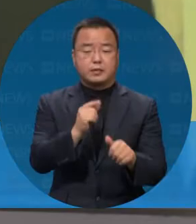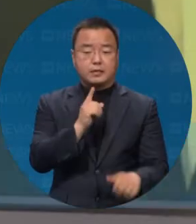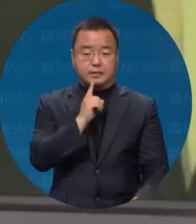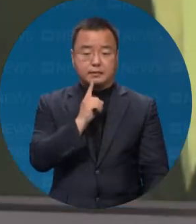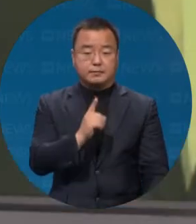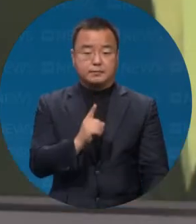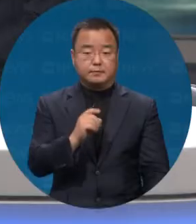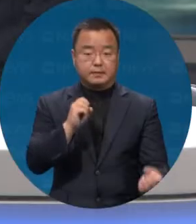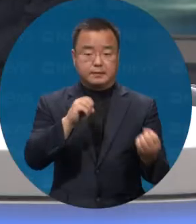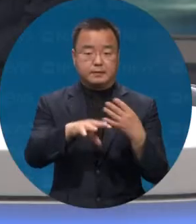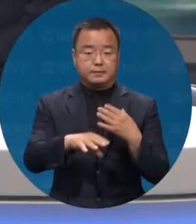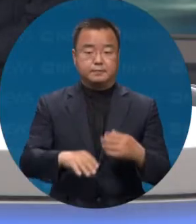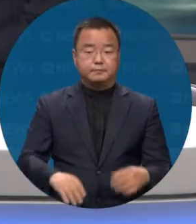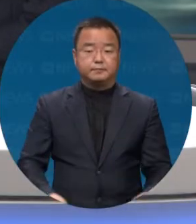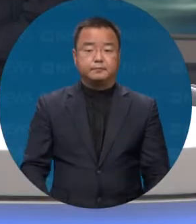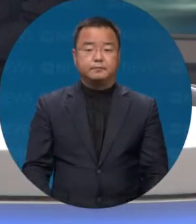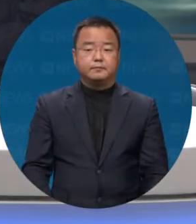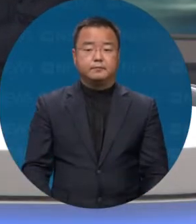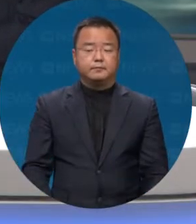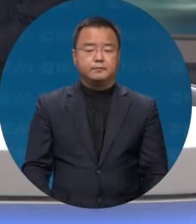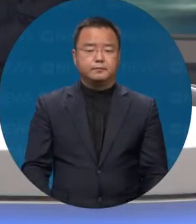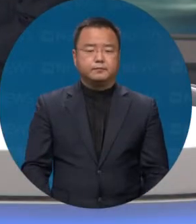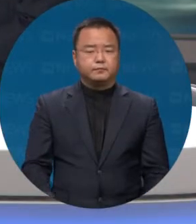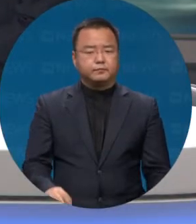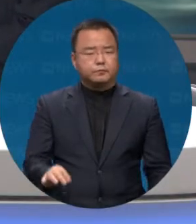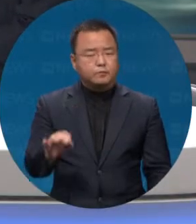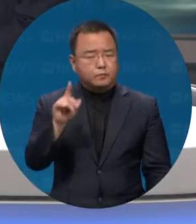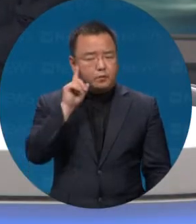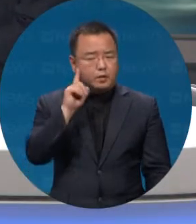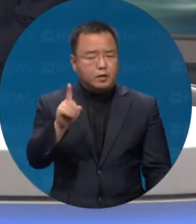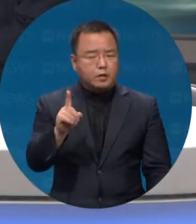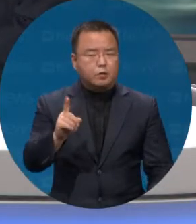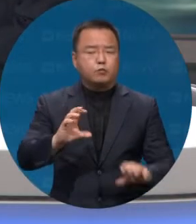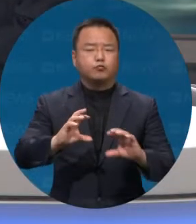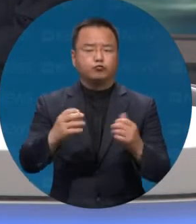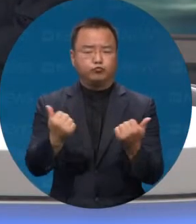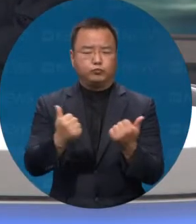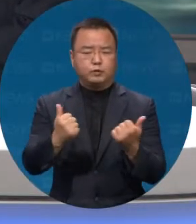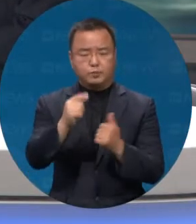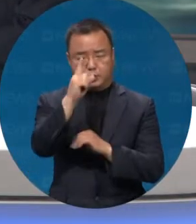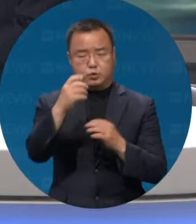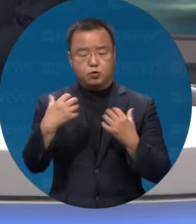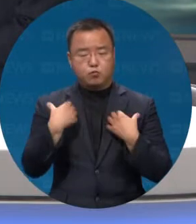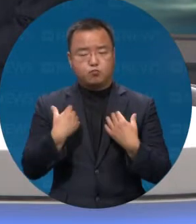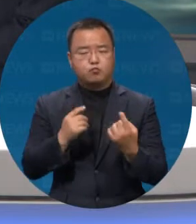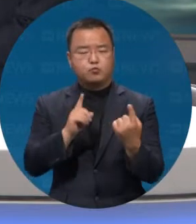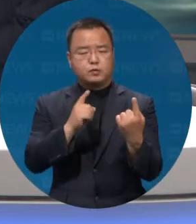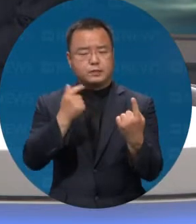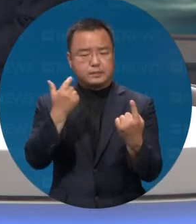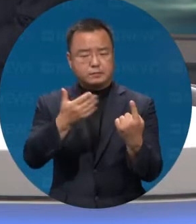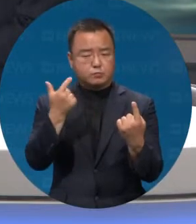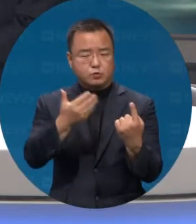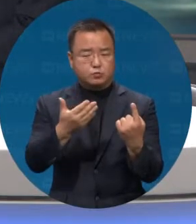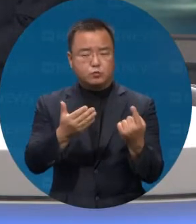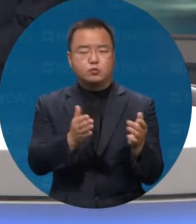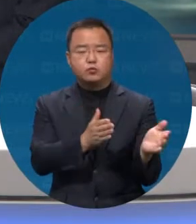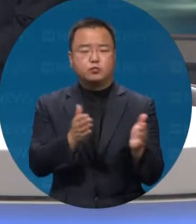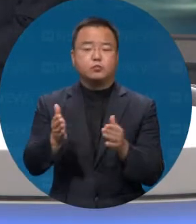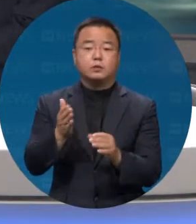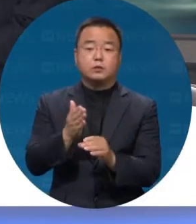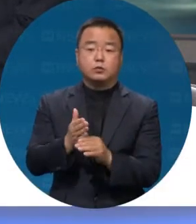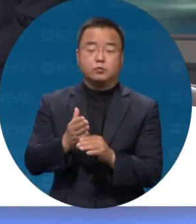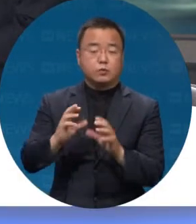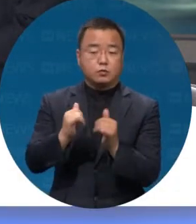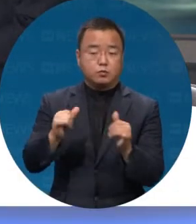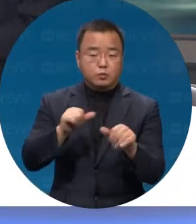짚어보겠습니다 자소 기자 내일 국회에는 이제 교육 분야 대정부 질문을 앞두고 있습니다 이 앞서서 이제 국민들이 목소리 한번